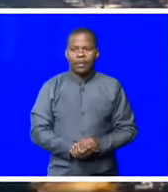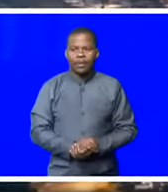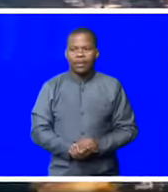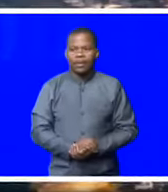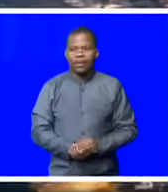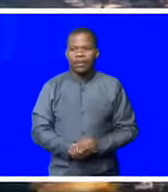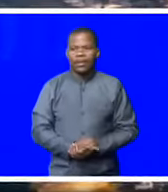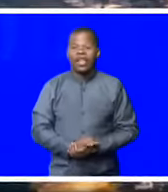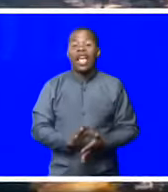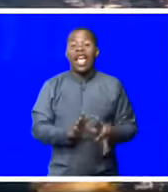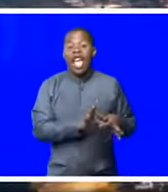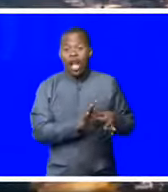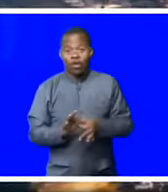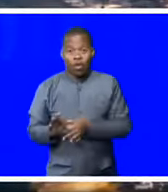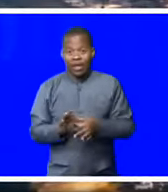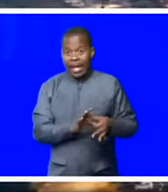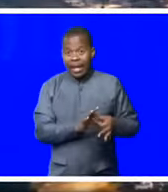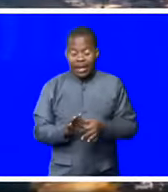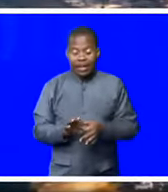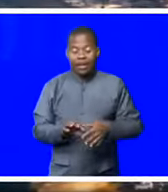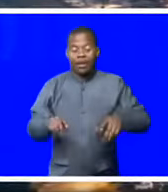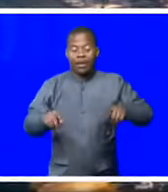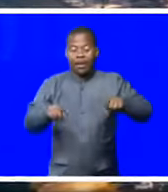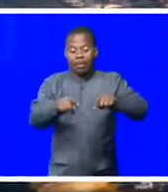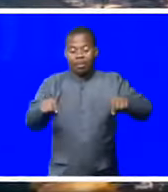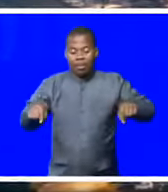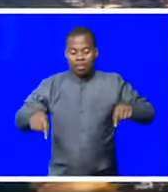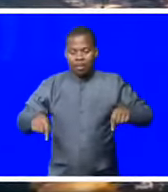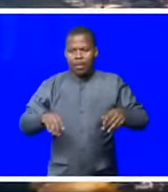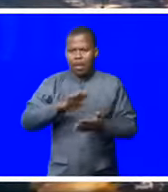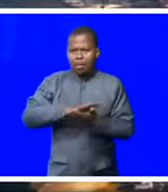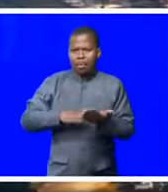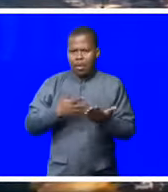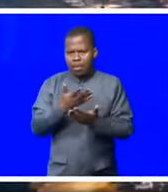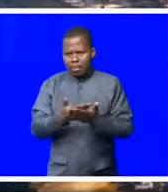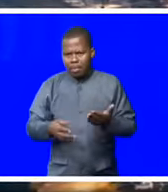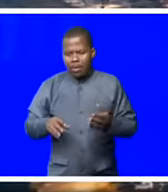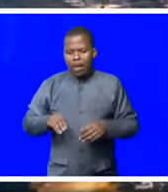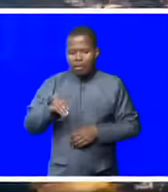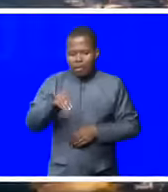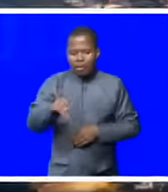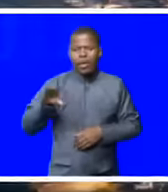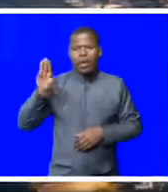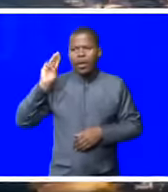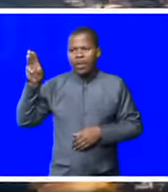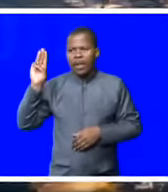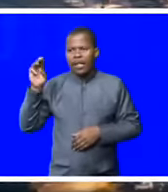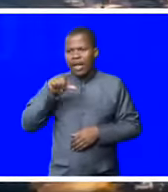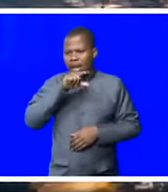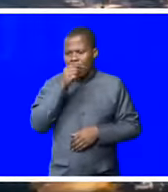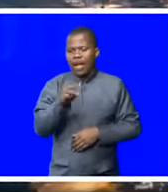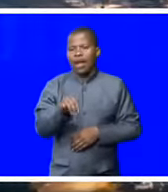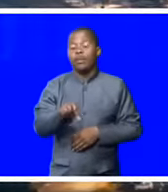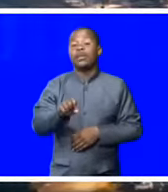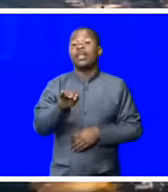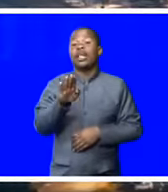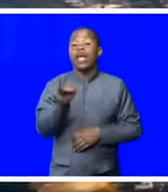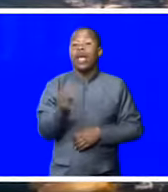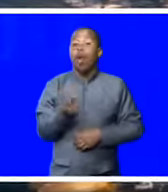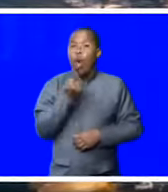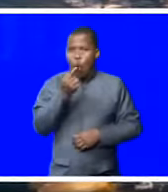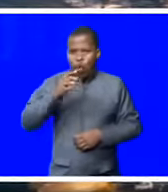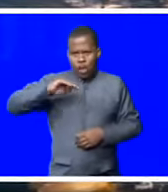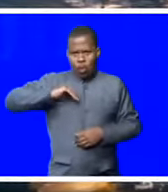Mengamelwe enhlangano ledlalisa umdlalo wechess lapha eVenda uMsane Msibu uthi izinga lemidlalo wechess kubomake lapha eVeni likhomba kwenyuka futhi